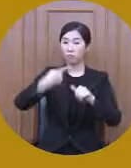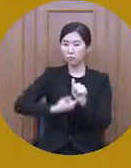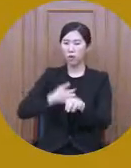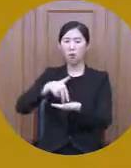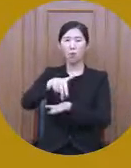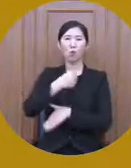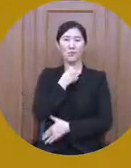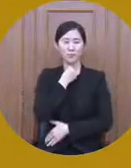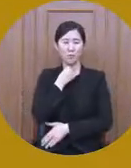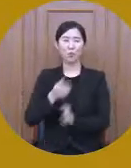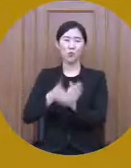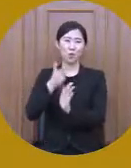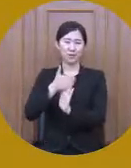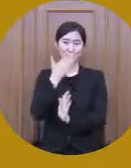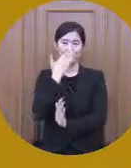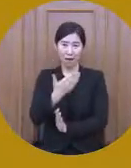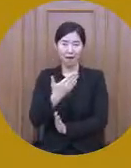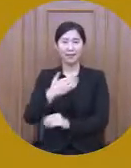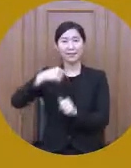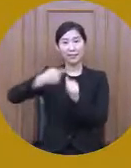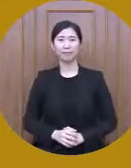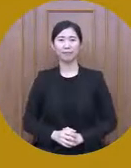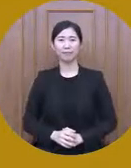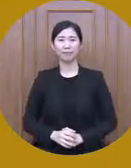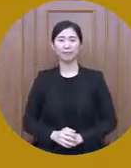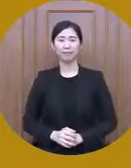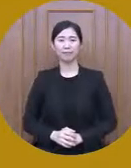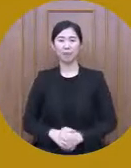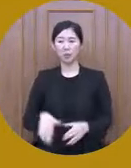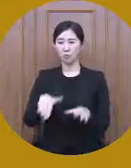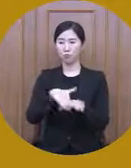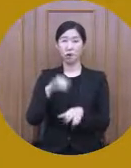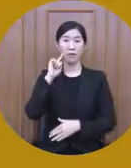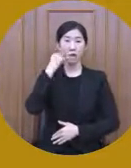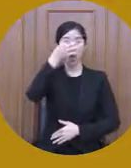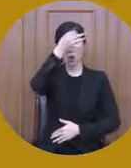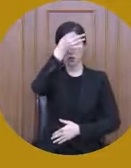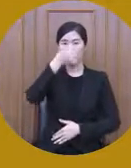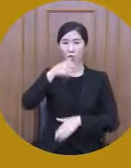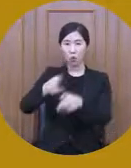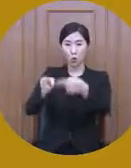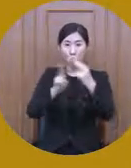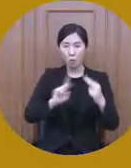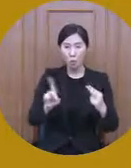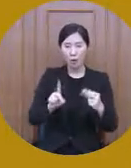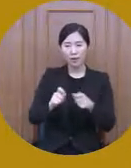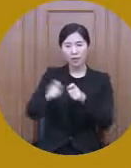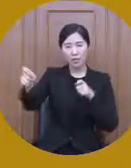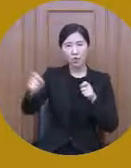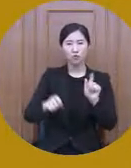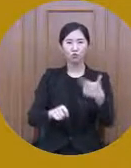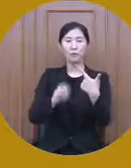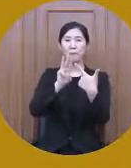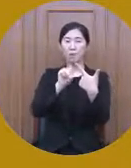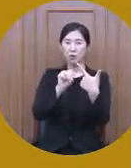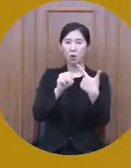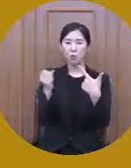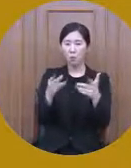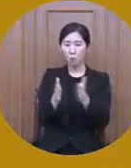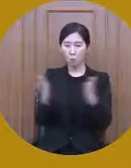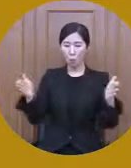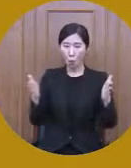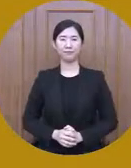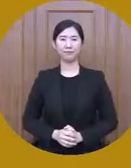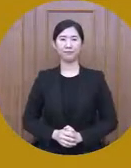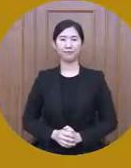실천하는 친환경 도시를 만들고자 합니다. 문화예술교는 총 길이 600m, 폭 6m의 보도교,